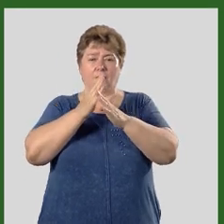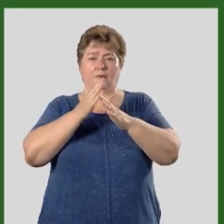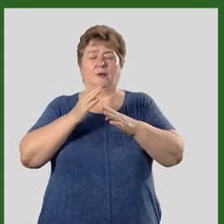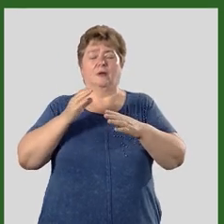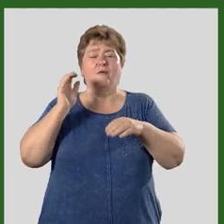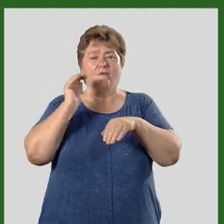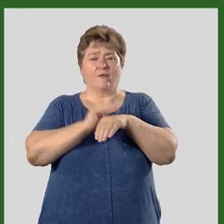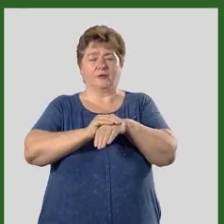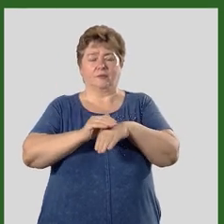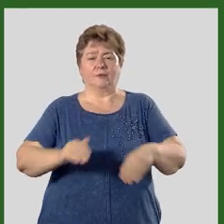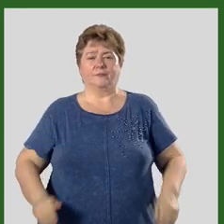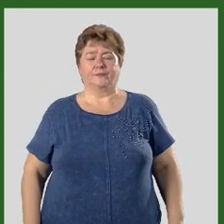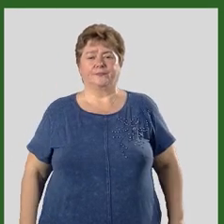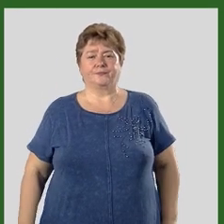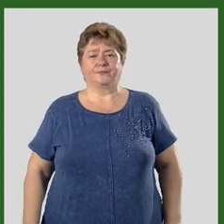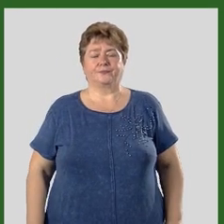климатообразующими факторами.